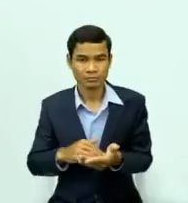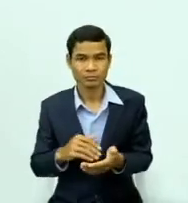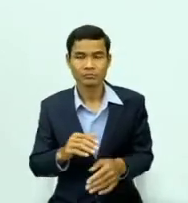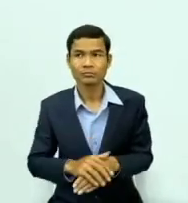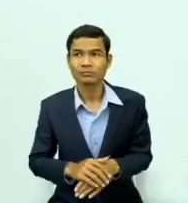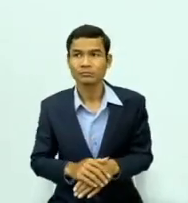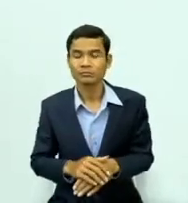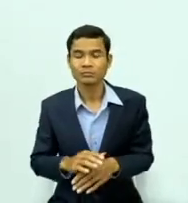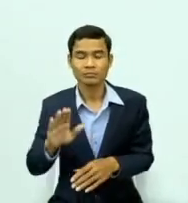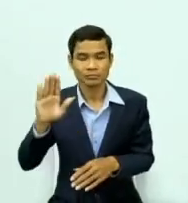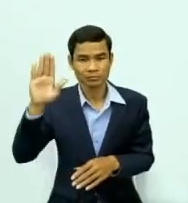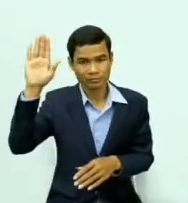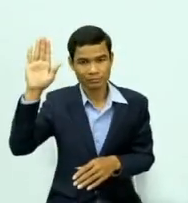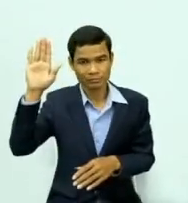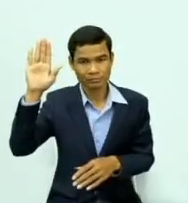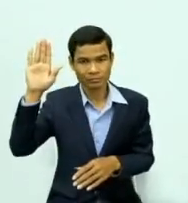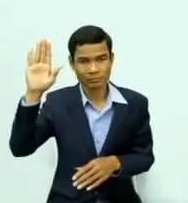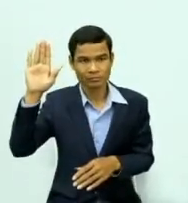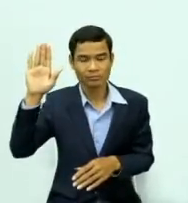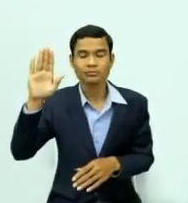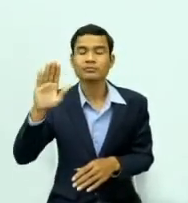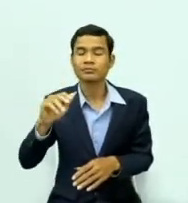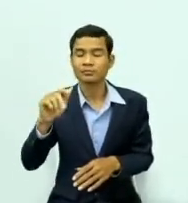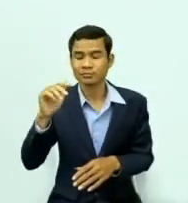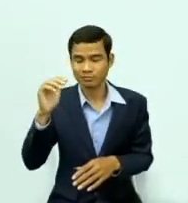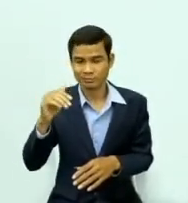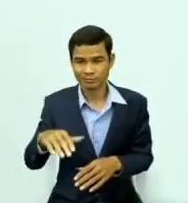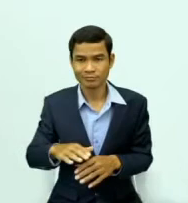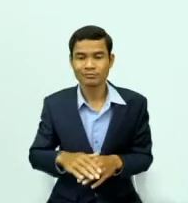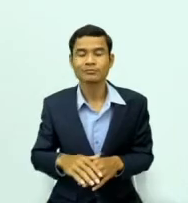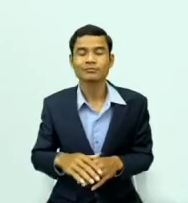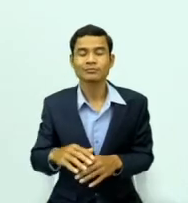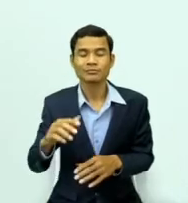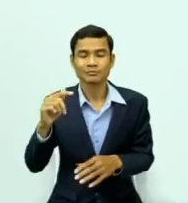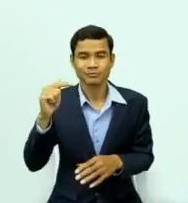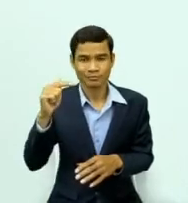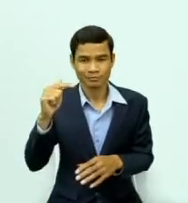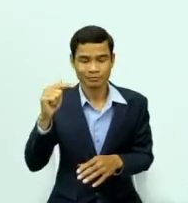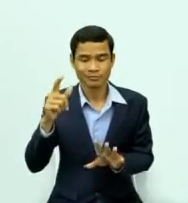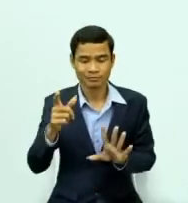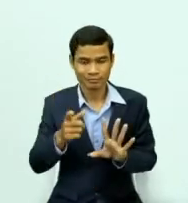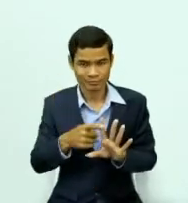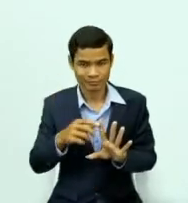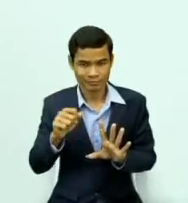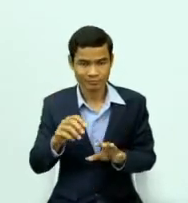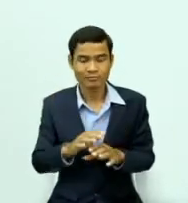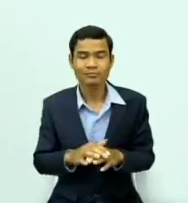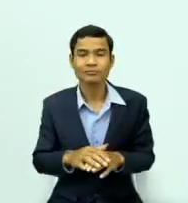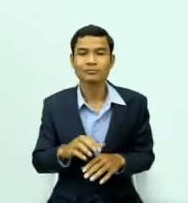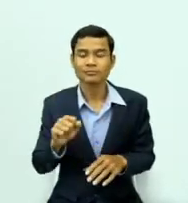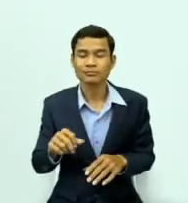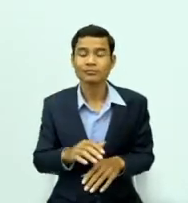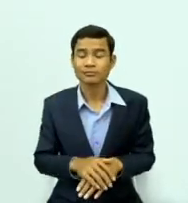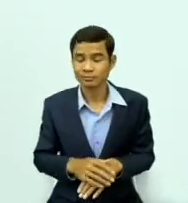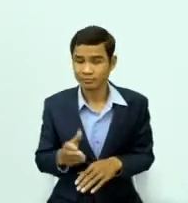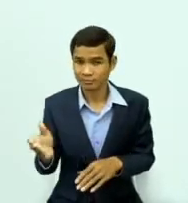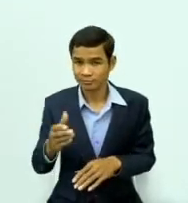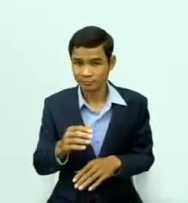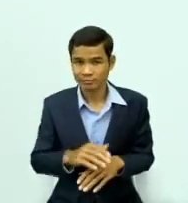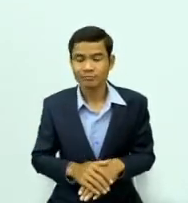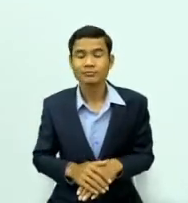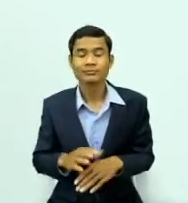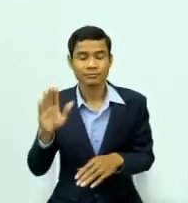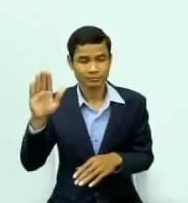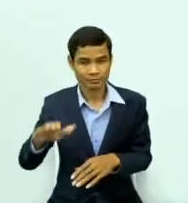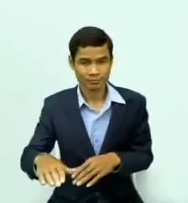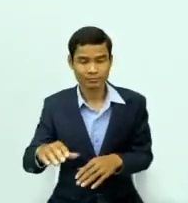lửa. Cái nhé con. Ngày miên số. Số ngọt tập mắt. Nghỉ. Chà ngày bộ miên số ngọt tế. Nè cô tùm lẹ đáy. Chà nè